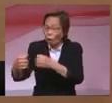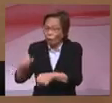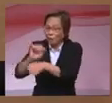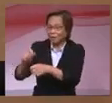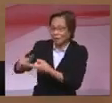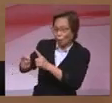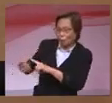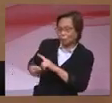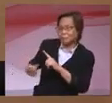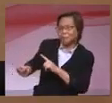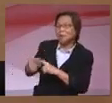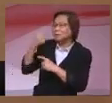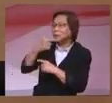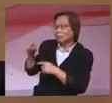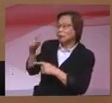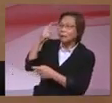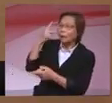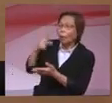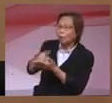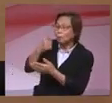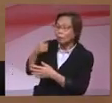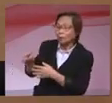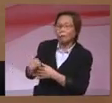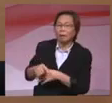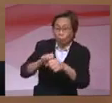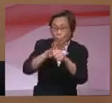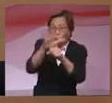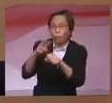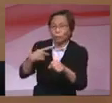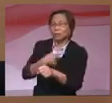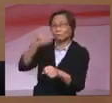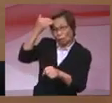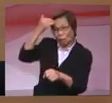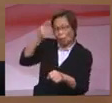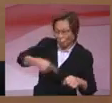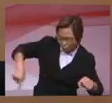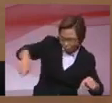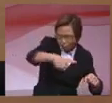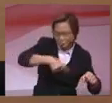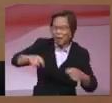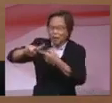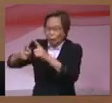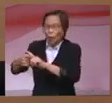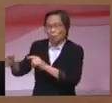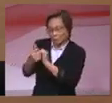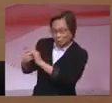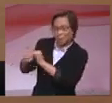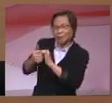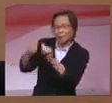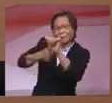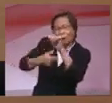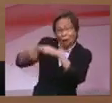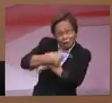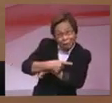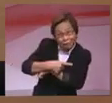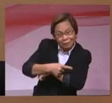ofis, kita tahu siapa. Kalau ada kes yang berkaitan dengan COVID positif, kita tahu. Kerana dia merupakan kawan kita yang bersama kita setiap hari.